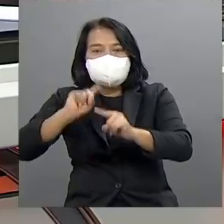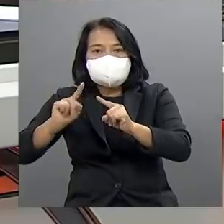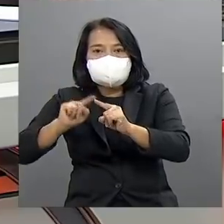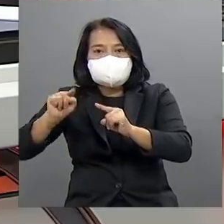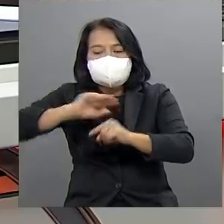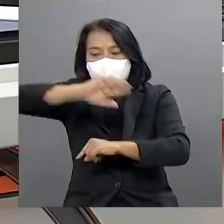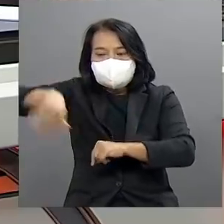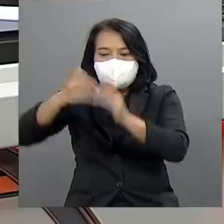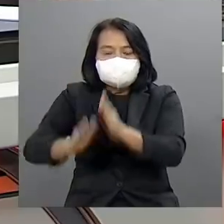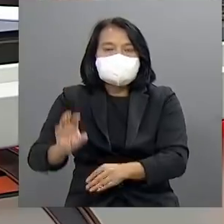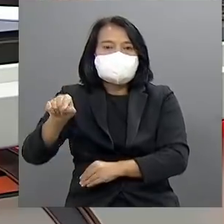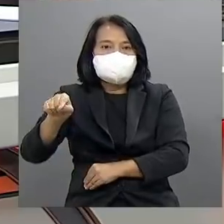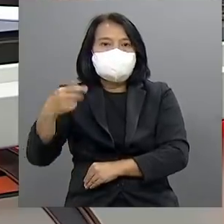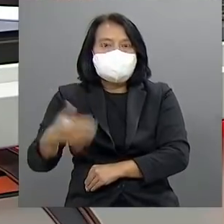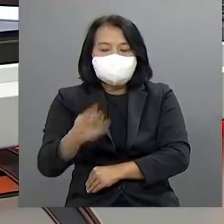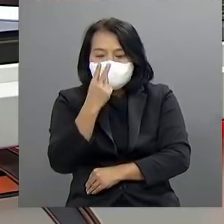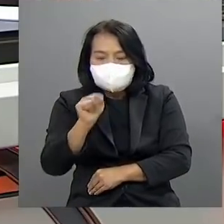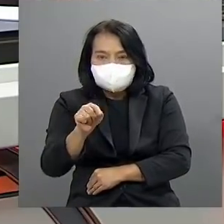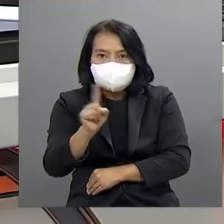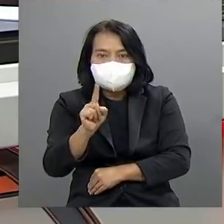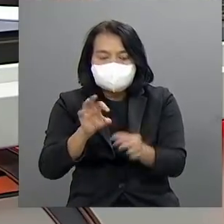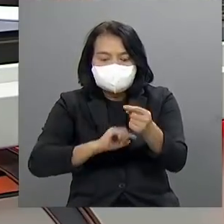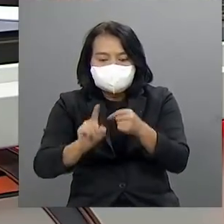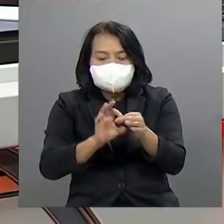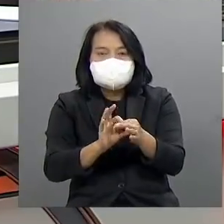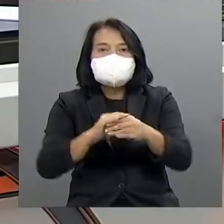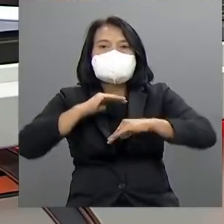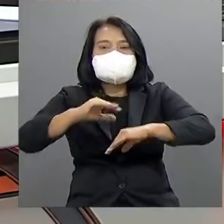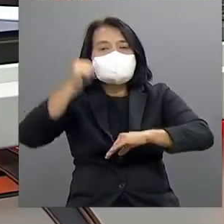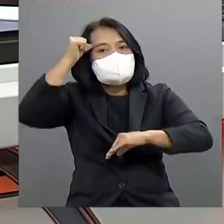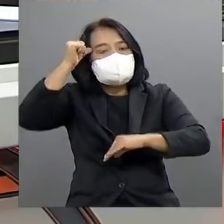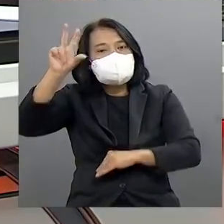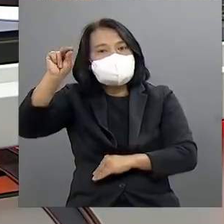ลาในการพิจารณารับรองที่กำหนดไว้30วันถ้าเกิดว่าการเลือกตั้งเนี่ยสุจริตนะคะ